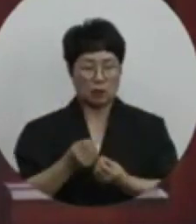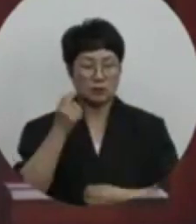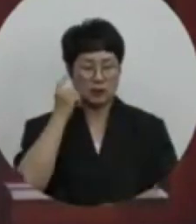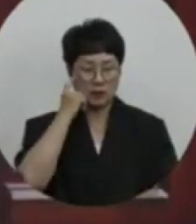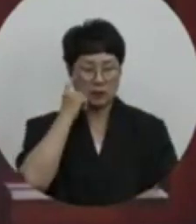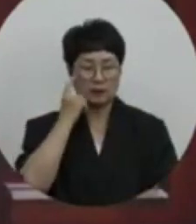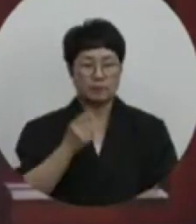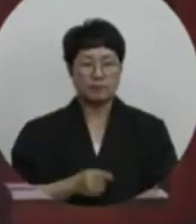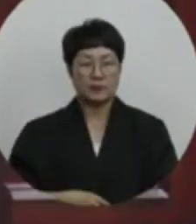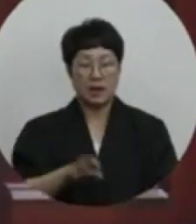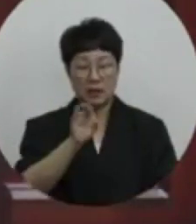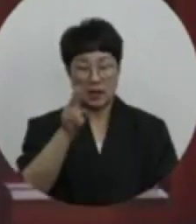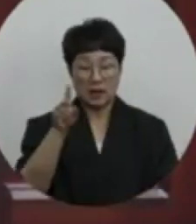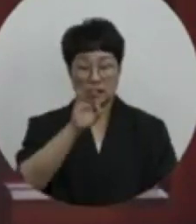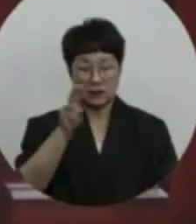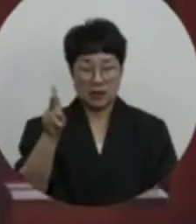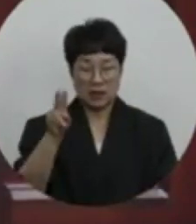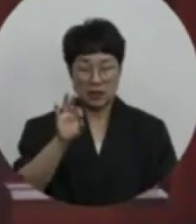생각합니다. 양양에서